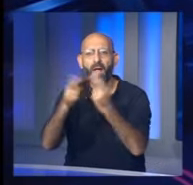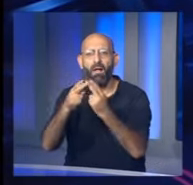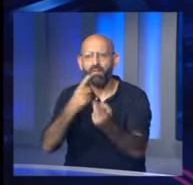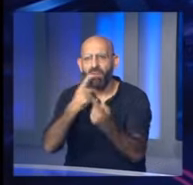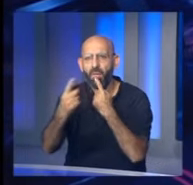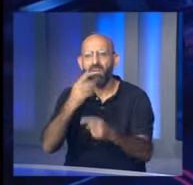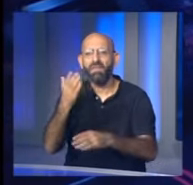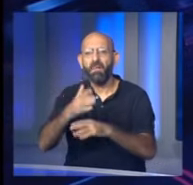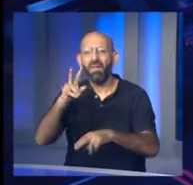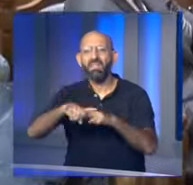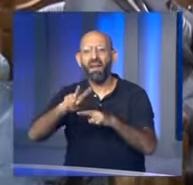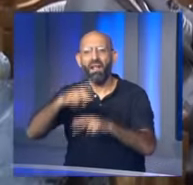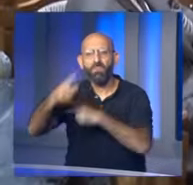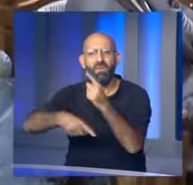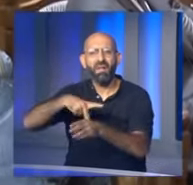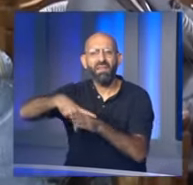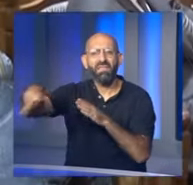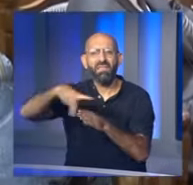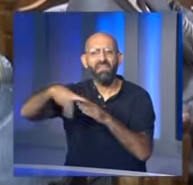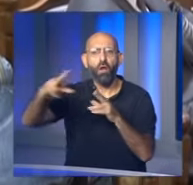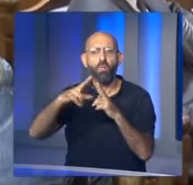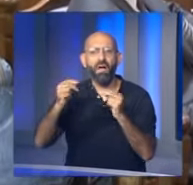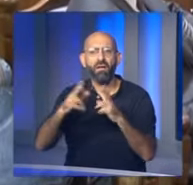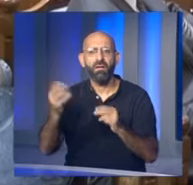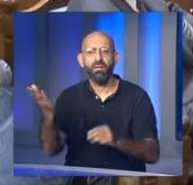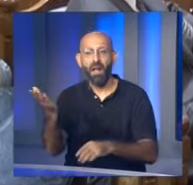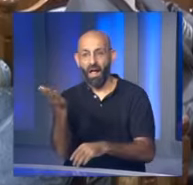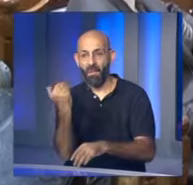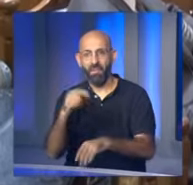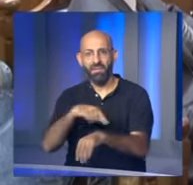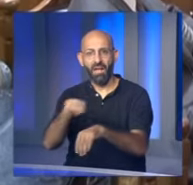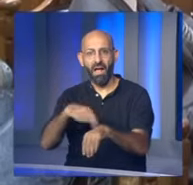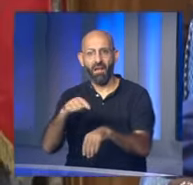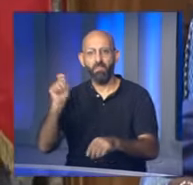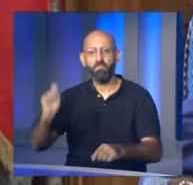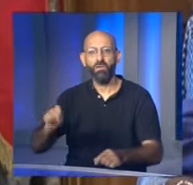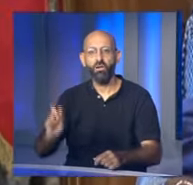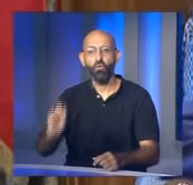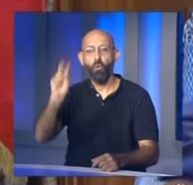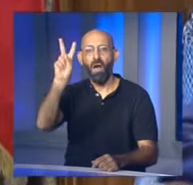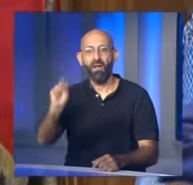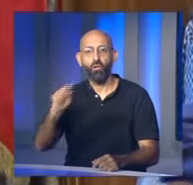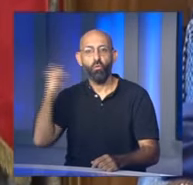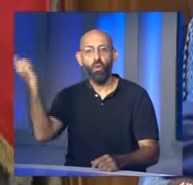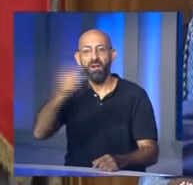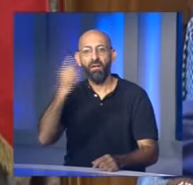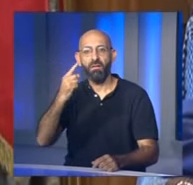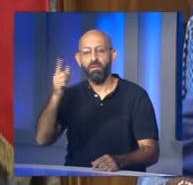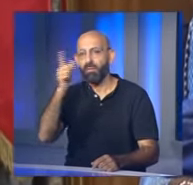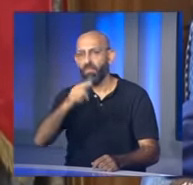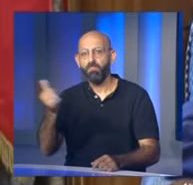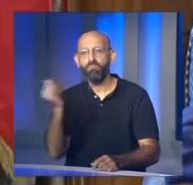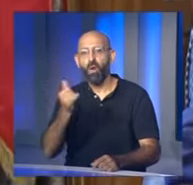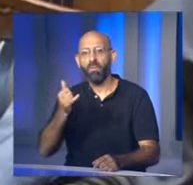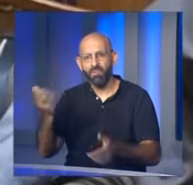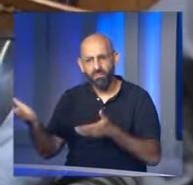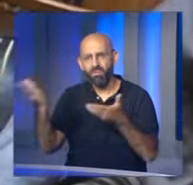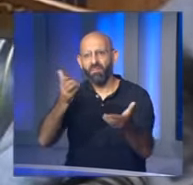نجيب ميقاتي في اخر المستجدات السياسيه والامنيه في ضوء العدوان مستمر على لبنان وقبل